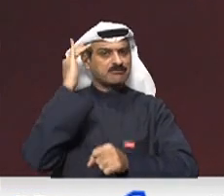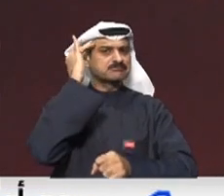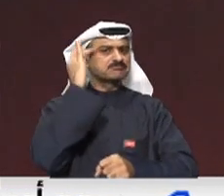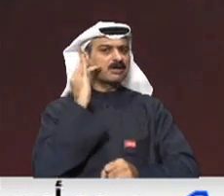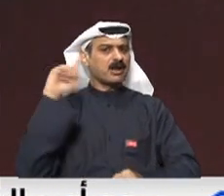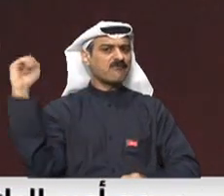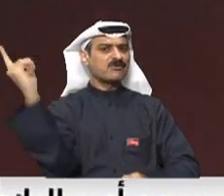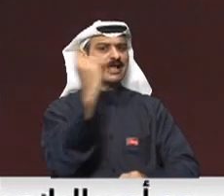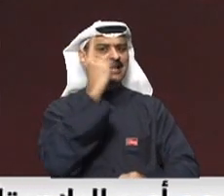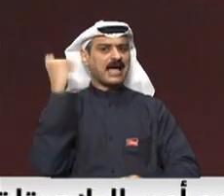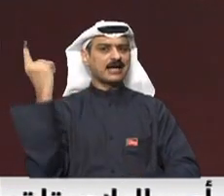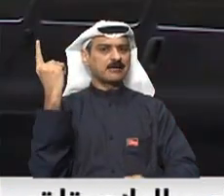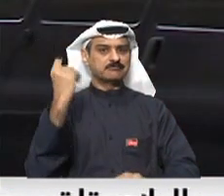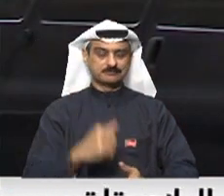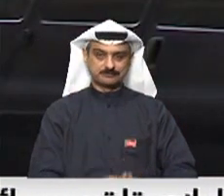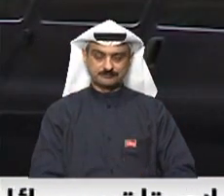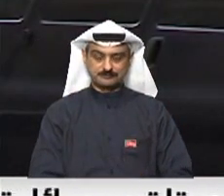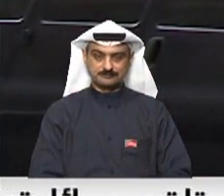القضيه